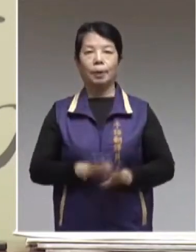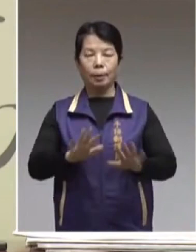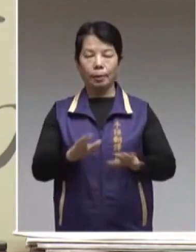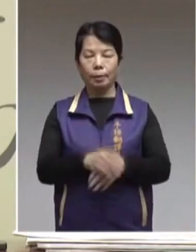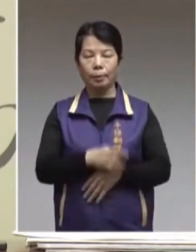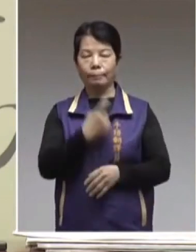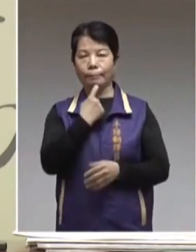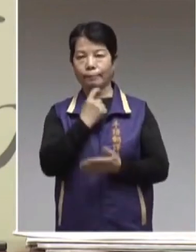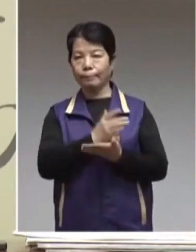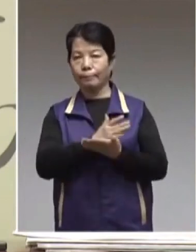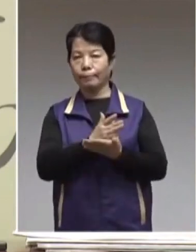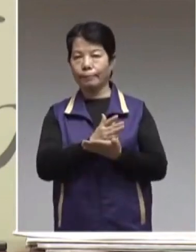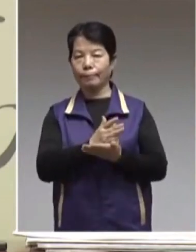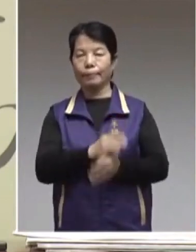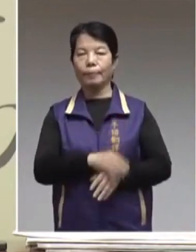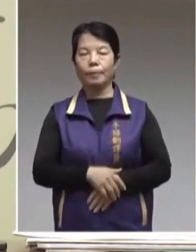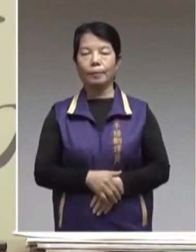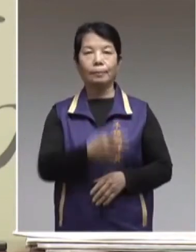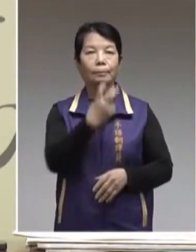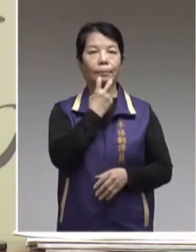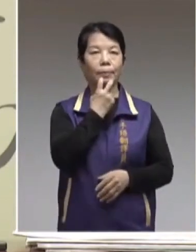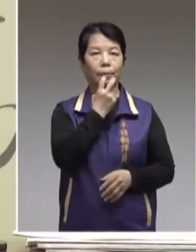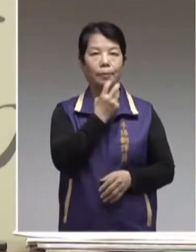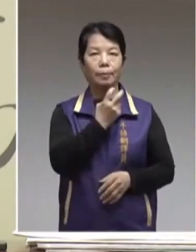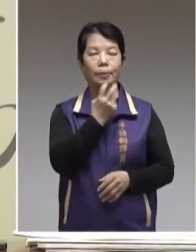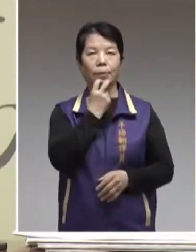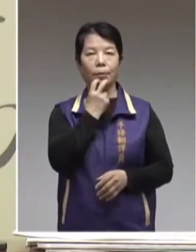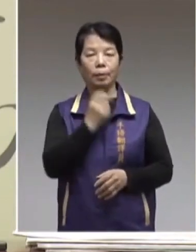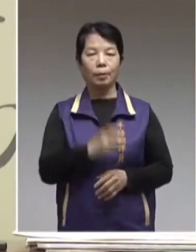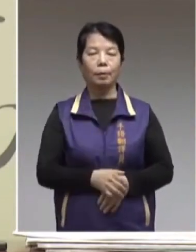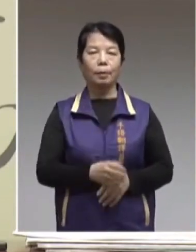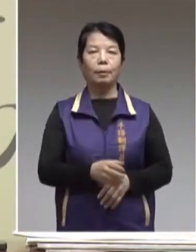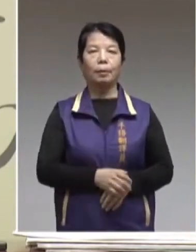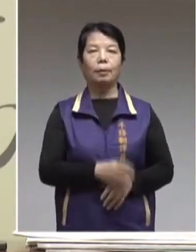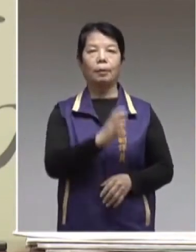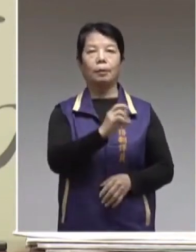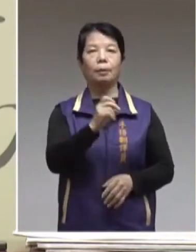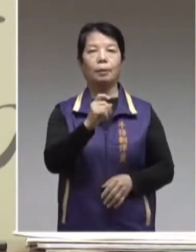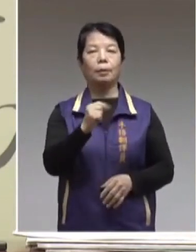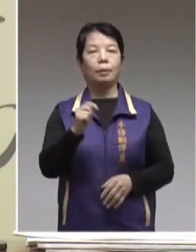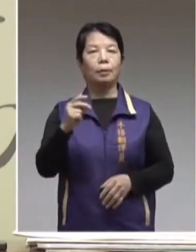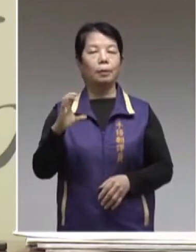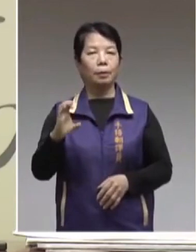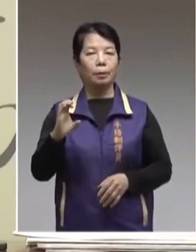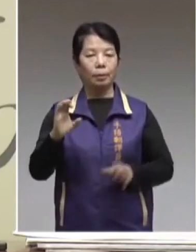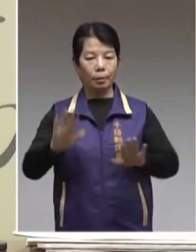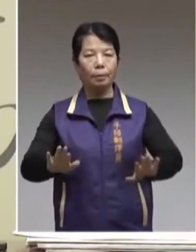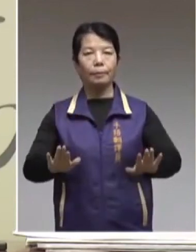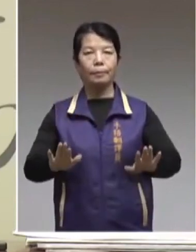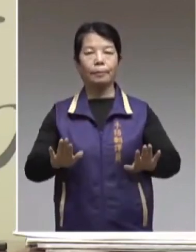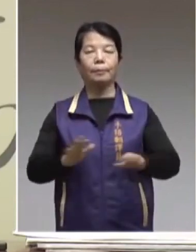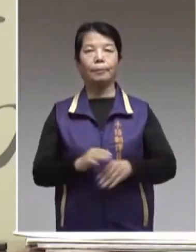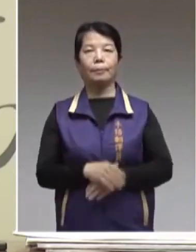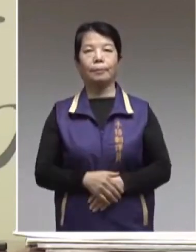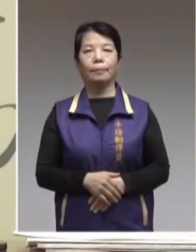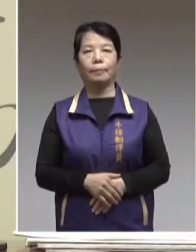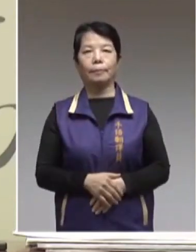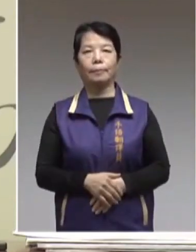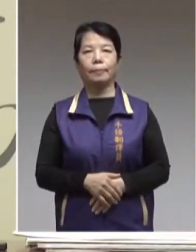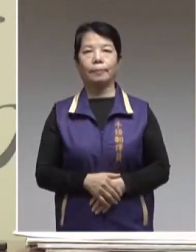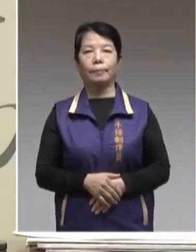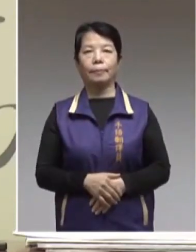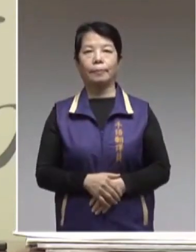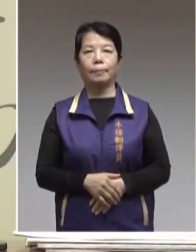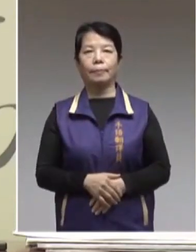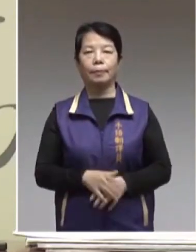测啊，那中央的 CDC 在今天目前好。那